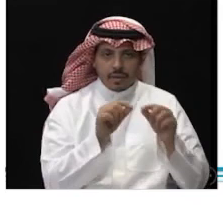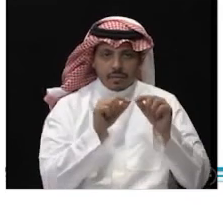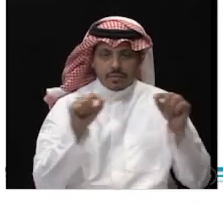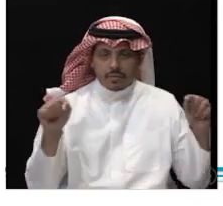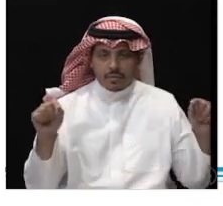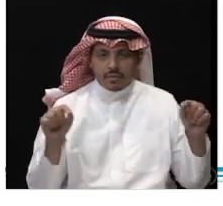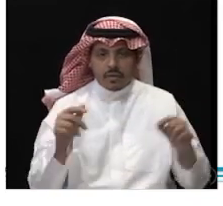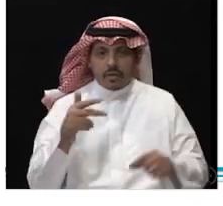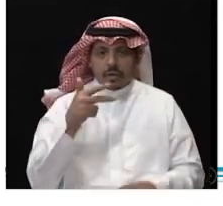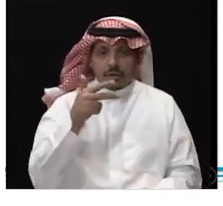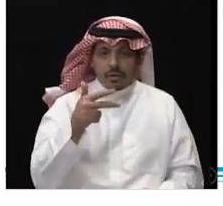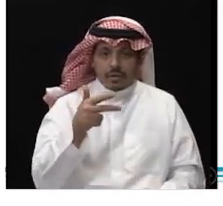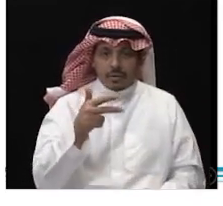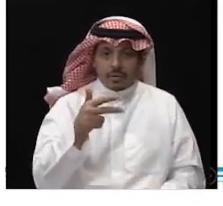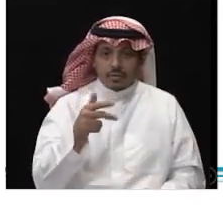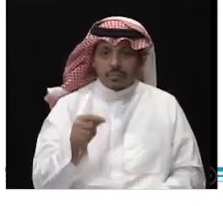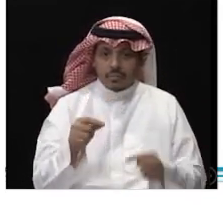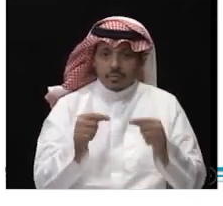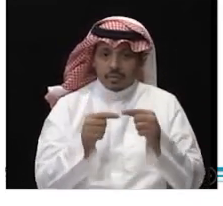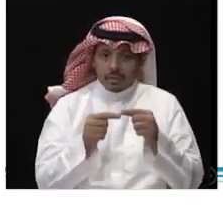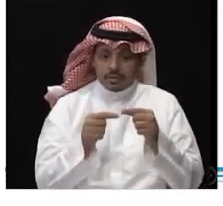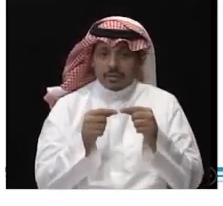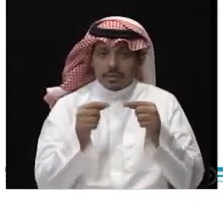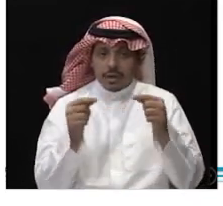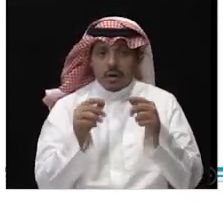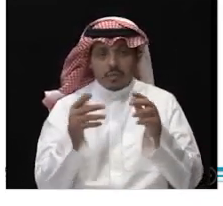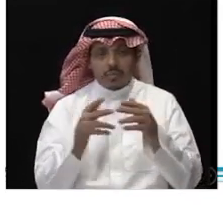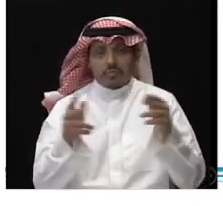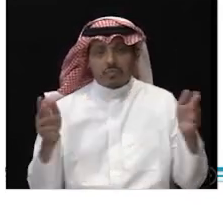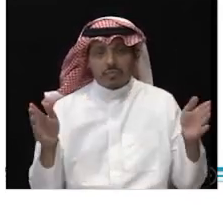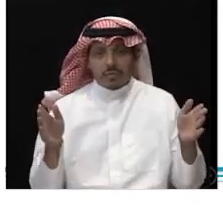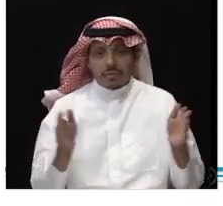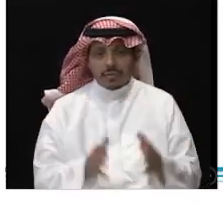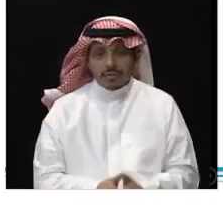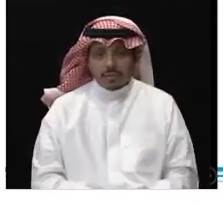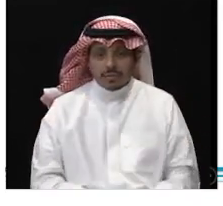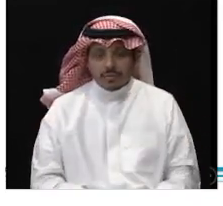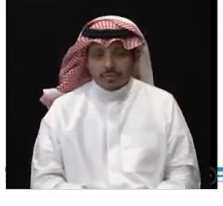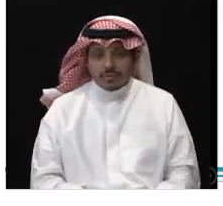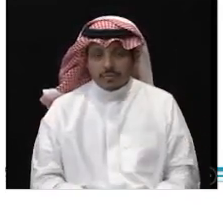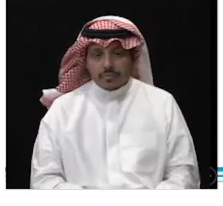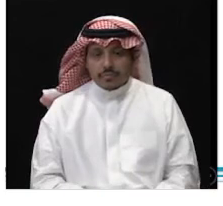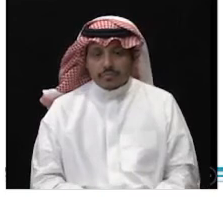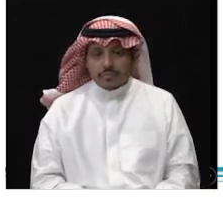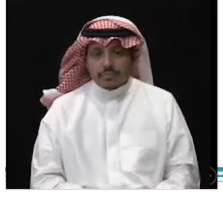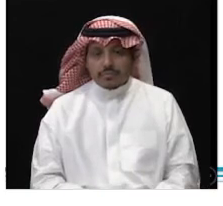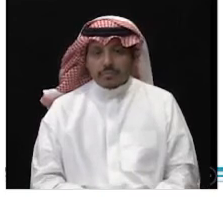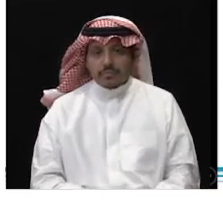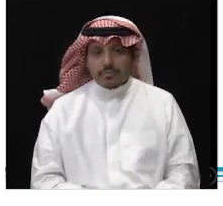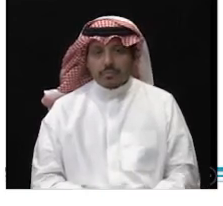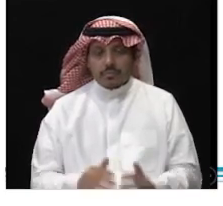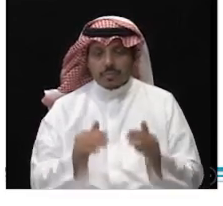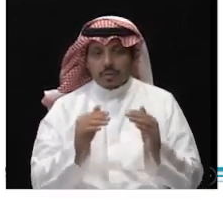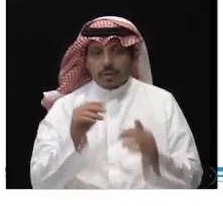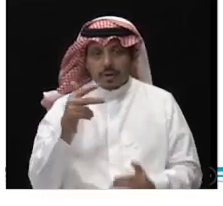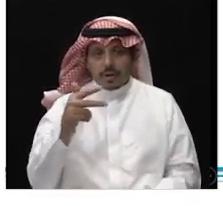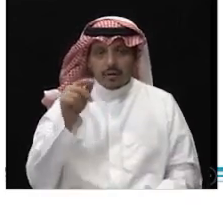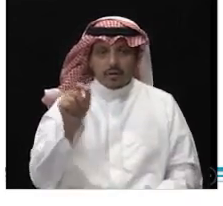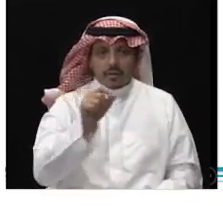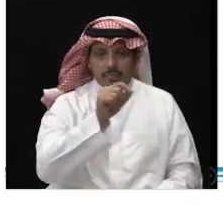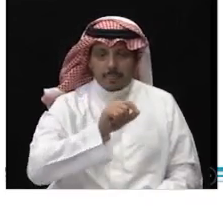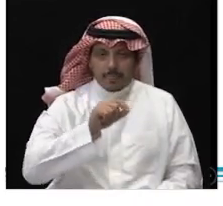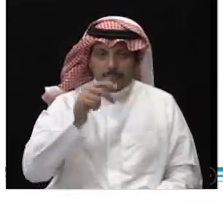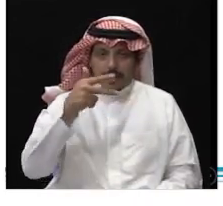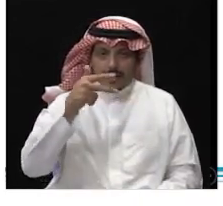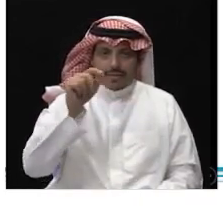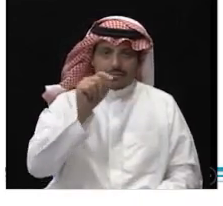آخر الكلمة سواء كانت متصلة أم منفصلة لابد أن تنزل إلى الخط السفلي، أحسنتم.